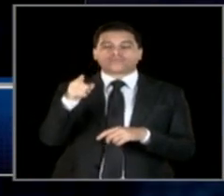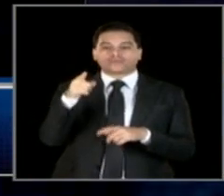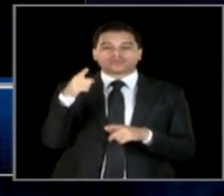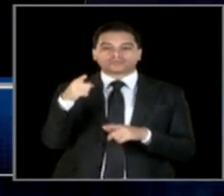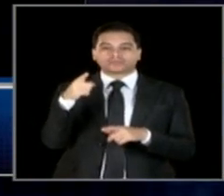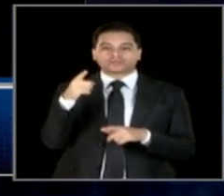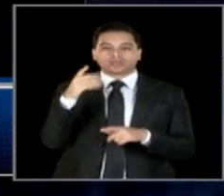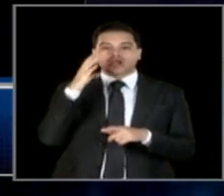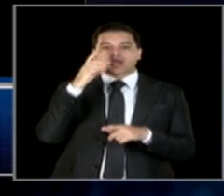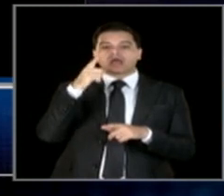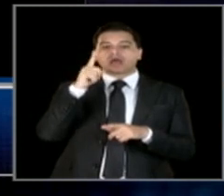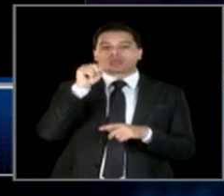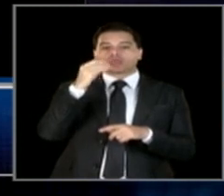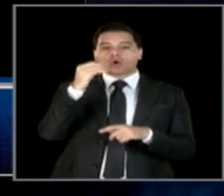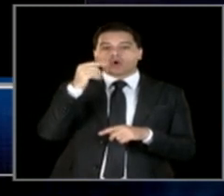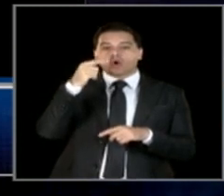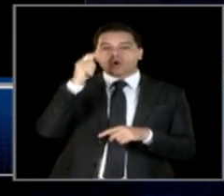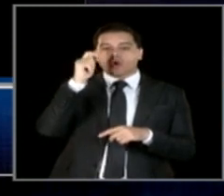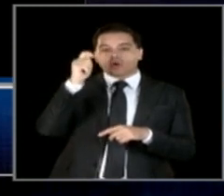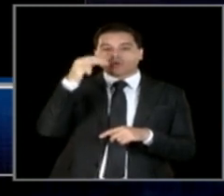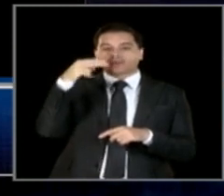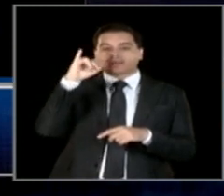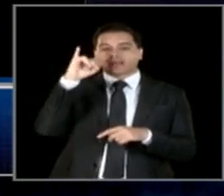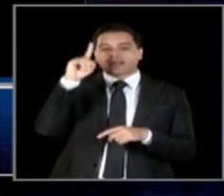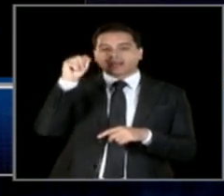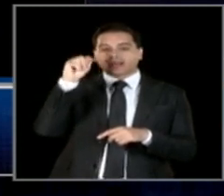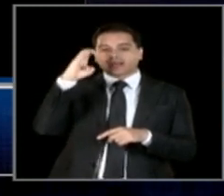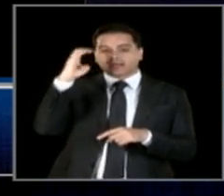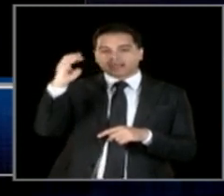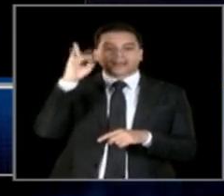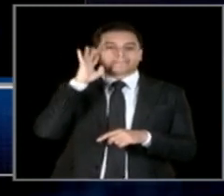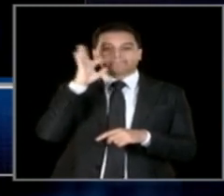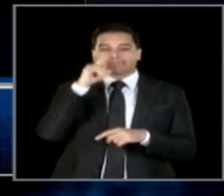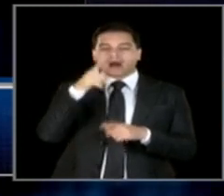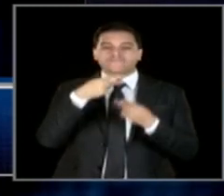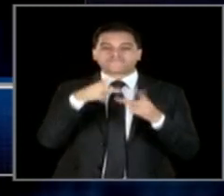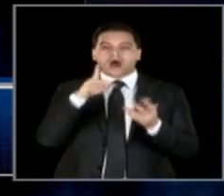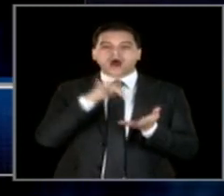Nothing في أنهي عاصمة أوروبية؟ اتأسست 2020،